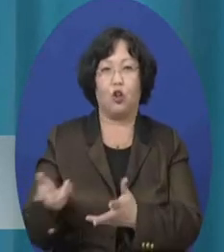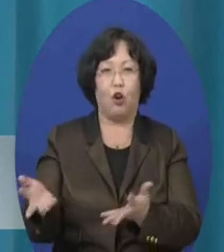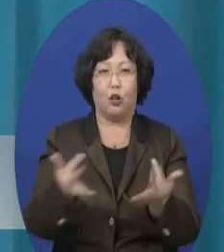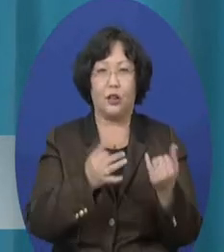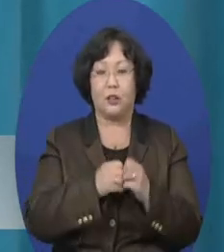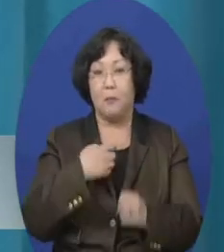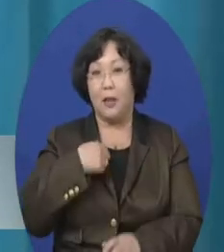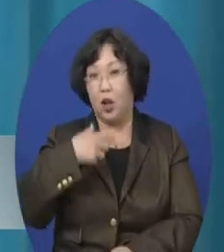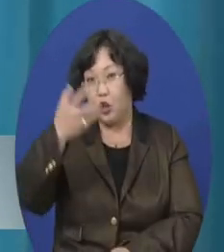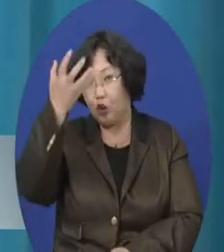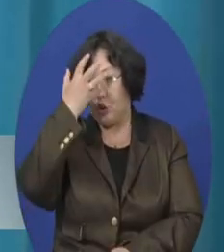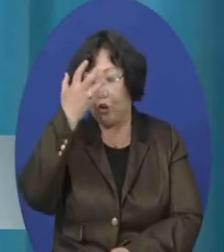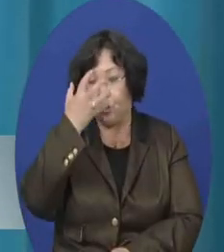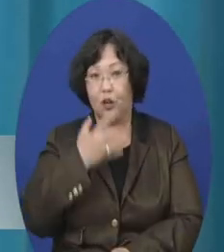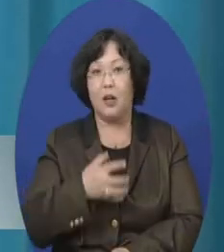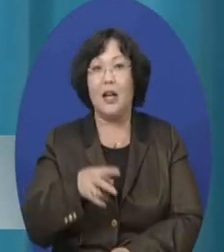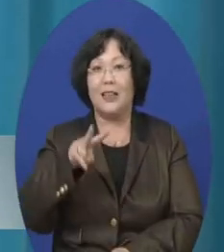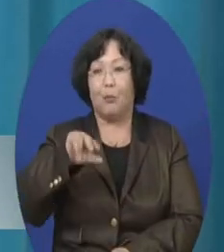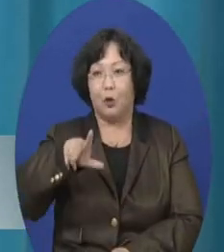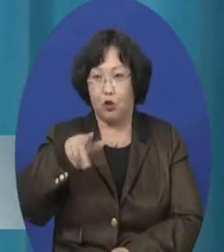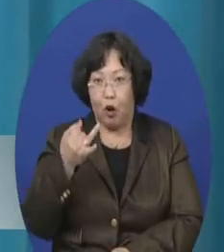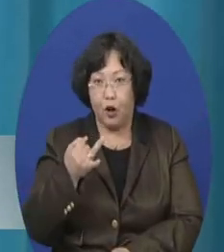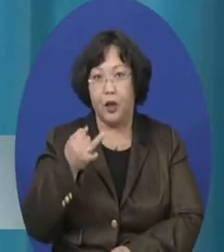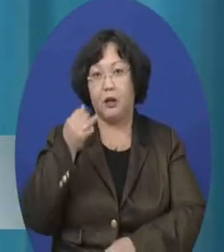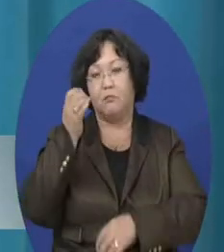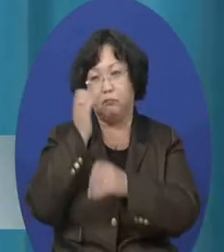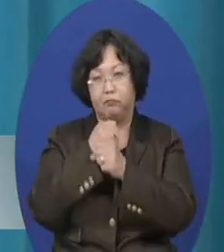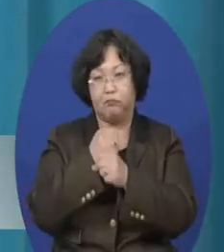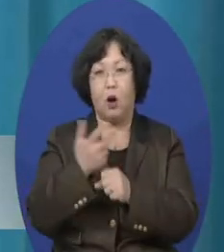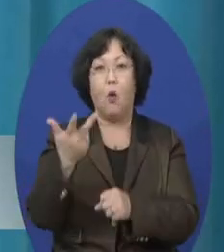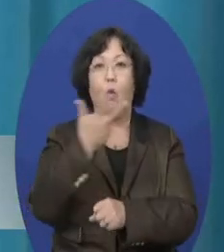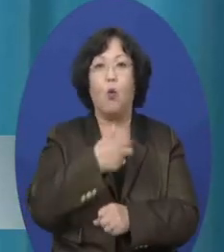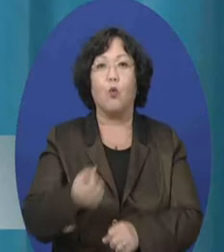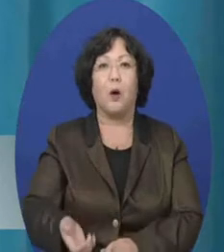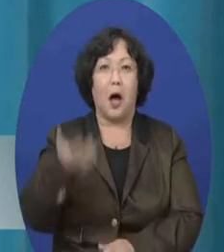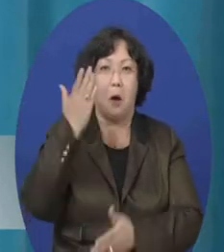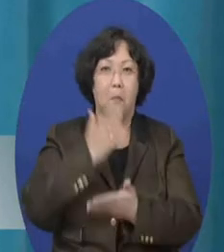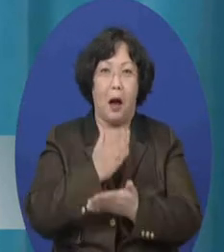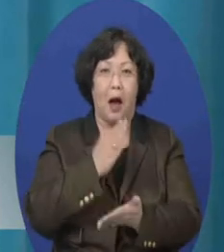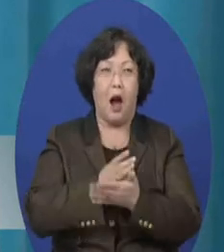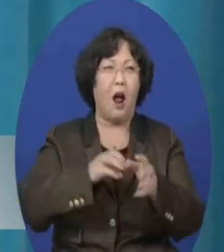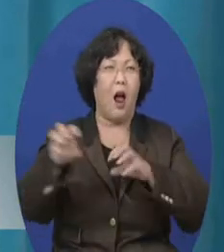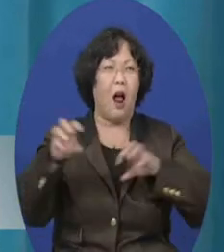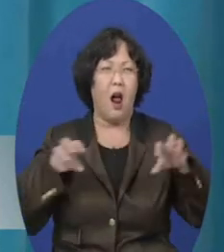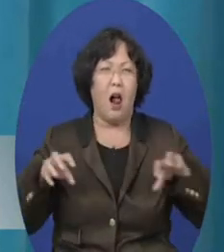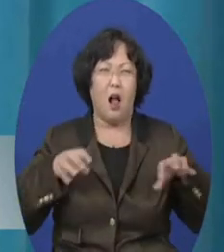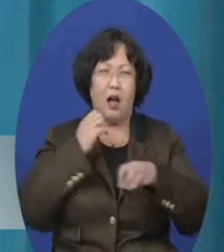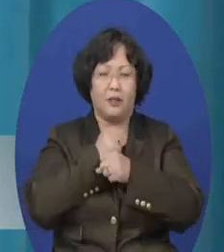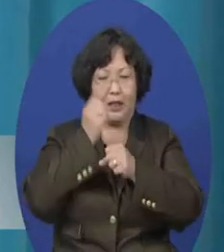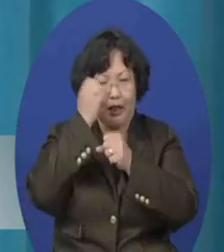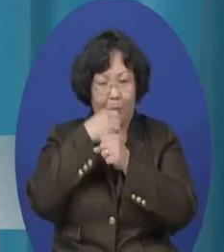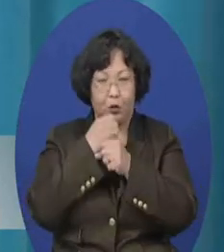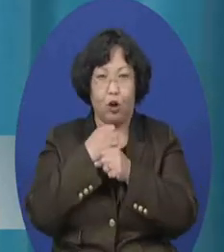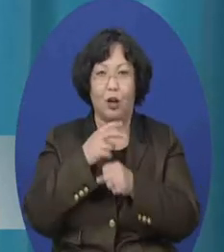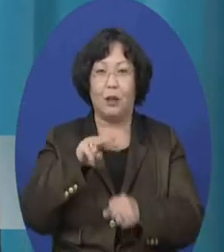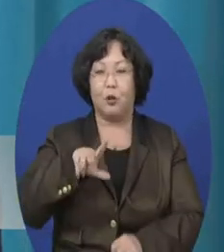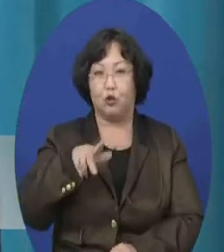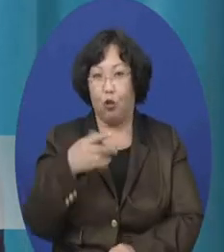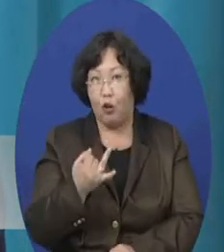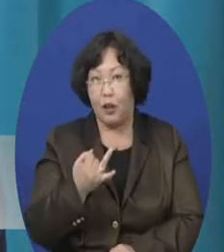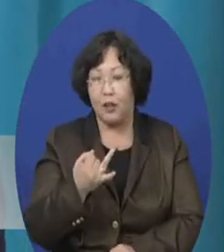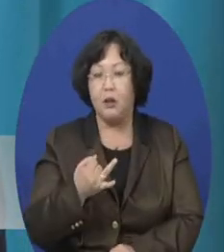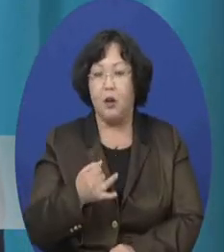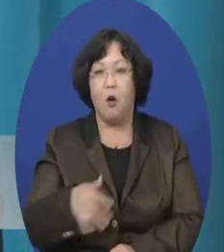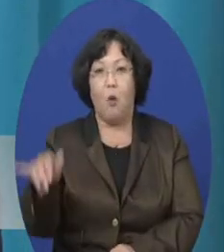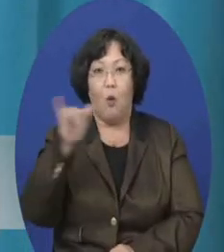манай төр бол бас чамгүй олон лабораторитой нэг 300 гаруй одоо лабораторитой. Харамсалтай нь өнөөдөр ингээд улсын хэмжээнд анх удаа хийсэн